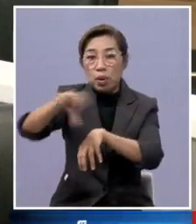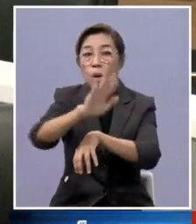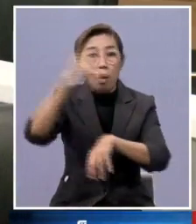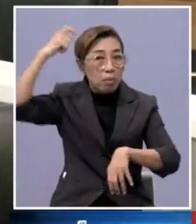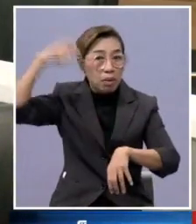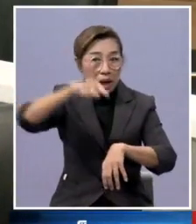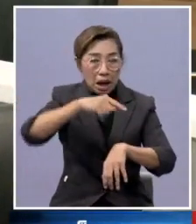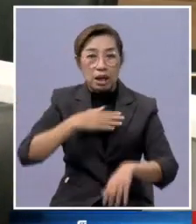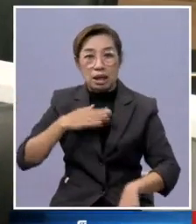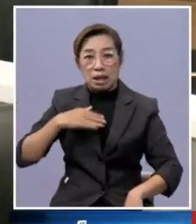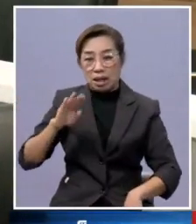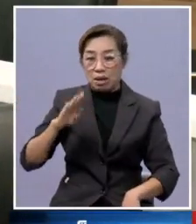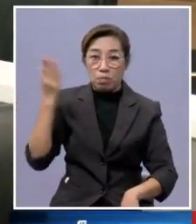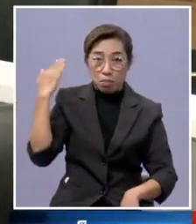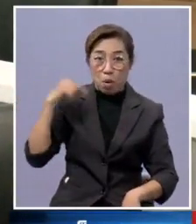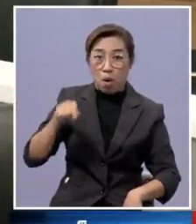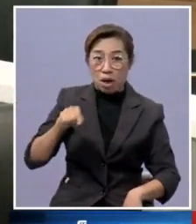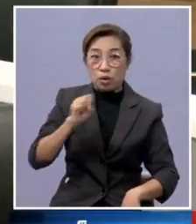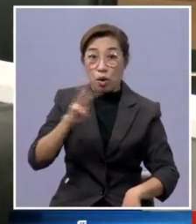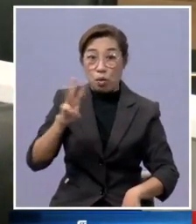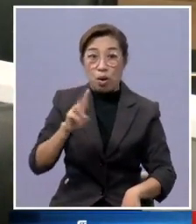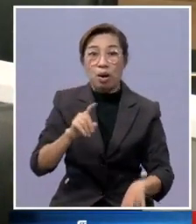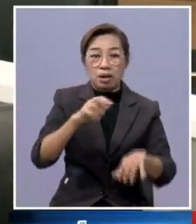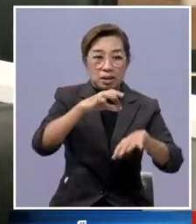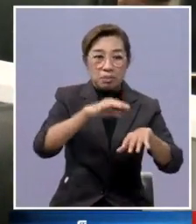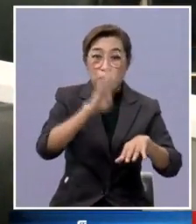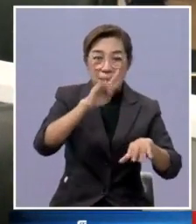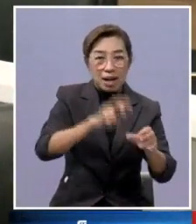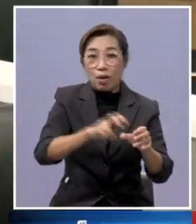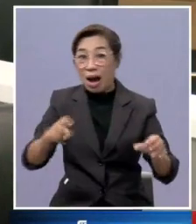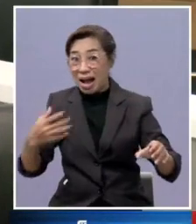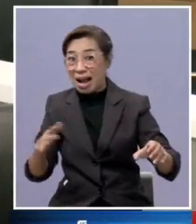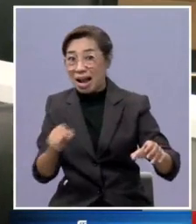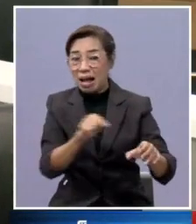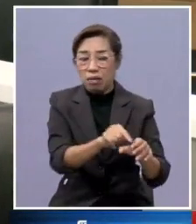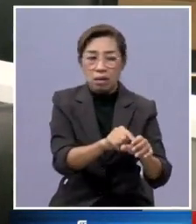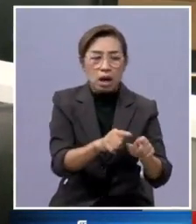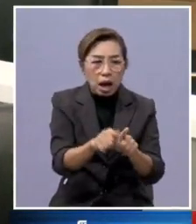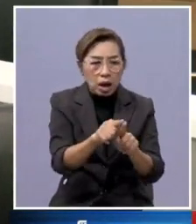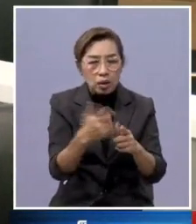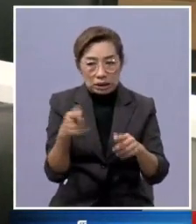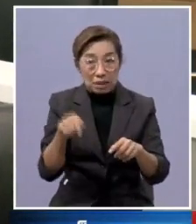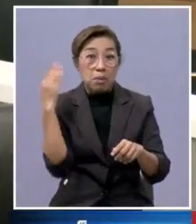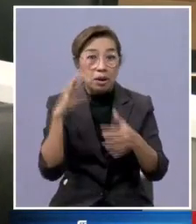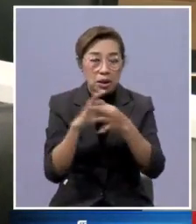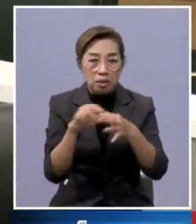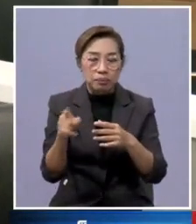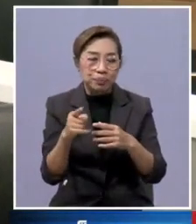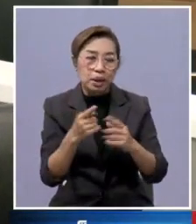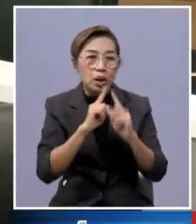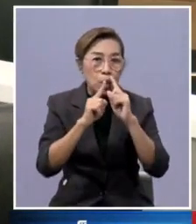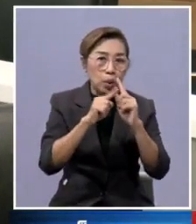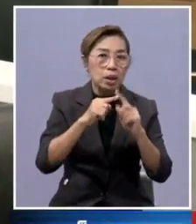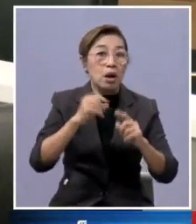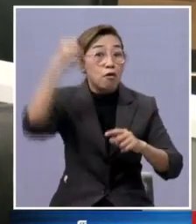ของสวอุปกิจเนี่ยถูกจับกุมตัวไปแล้วปรากฏว่าทั้ง 2ประเทศก็มีการพูดคุยกันและตัดสินใจว่าจะดำเนินธุรกิจไฟ